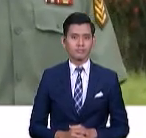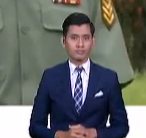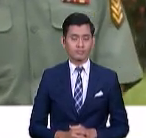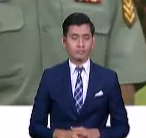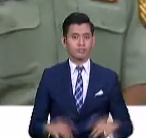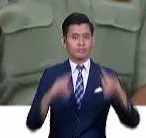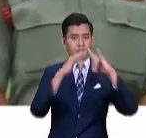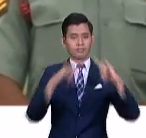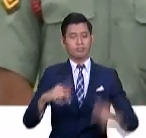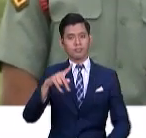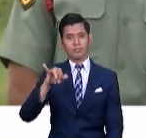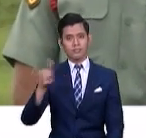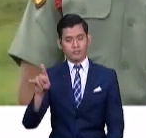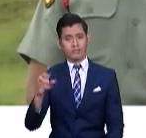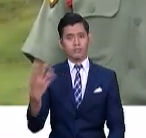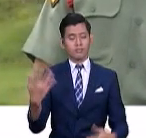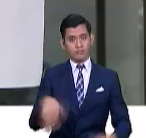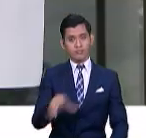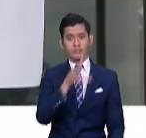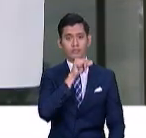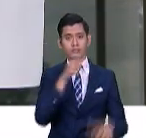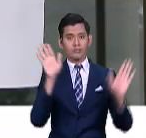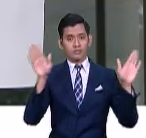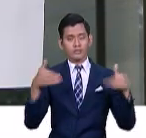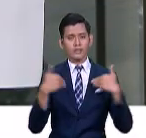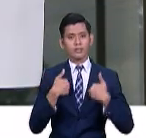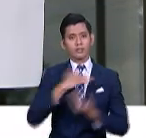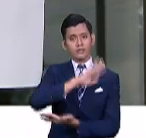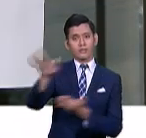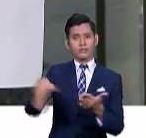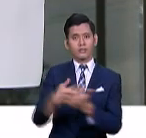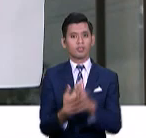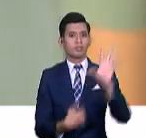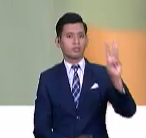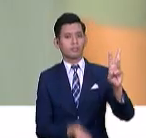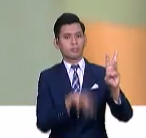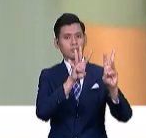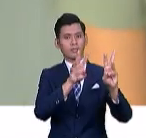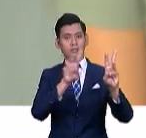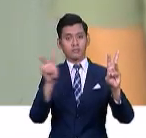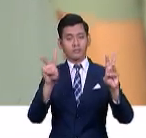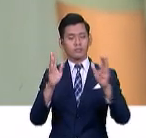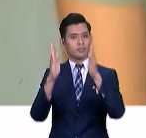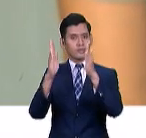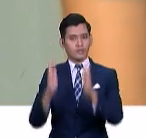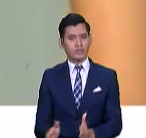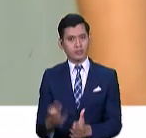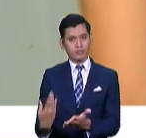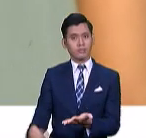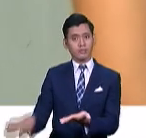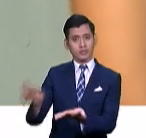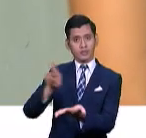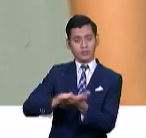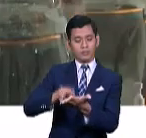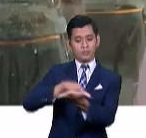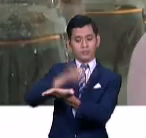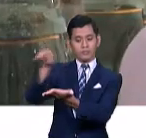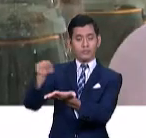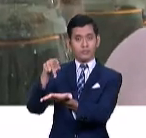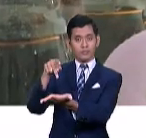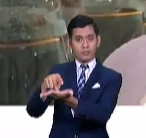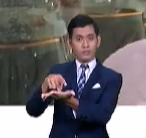Di Kem Pakit Sri Aman, secara keseluruhan terdapat 642 pemilih yang berdaftar di pusat mengundi